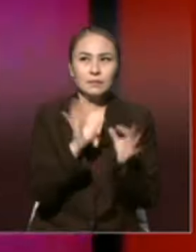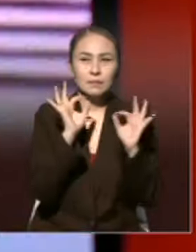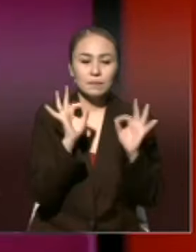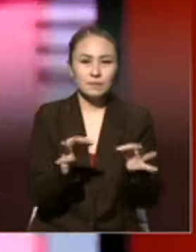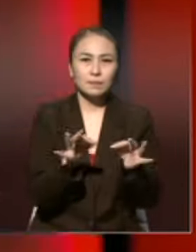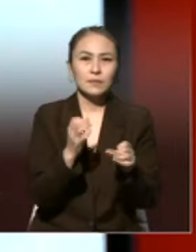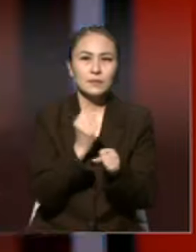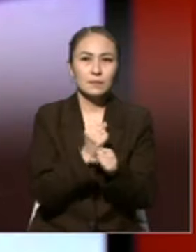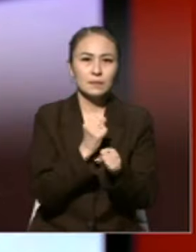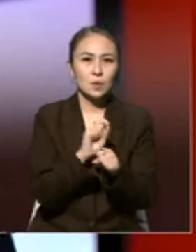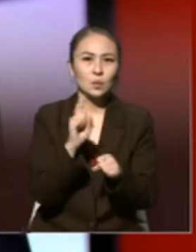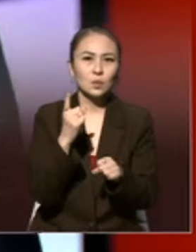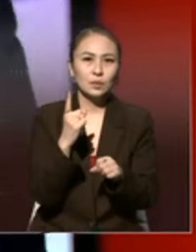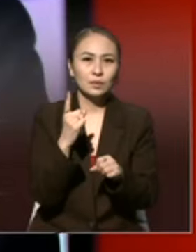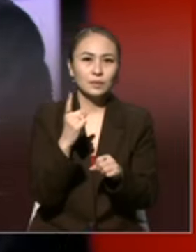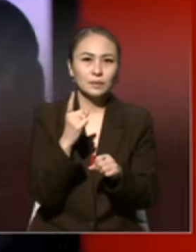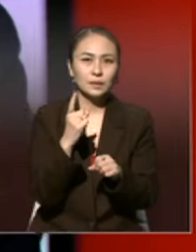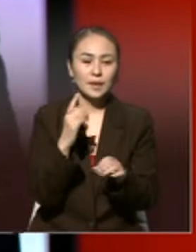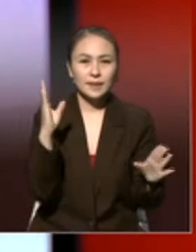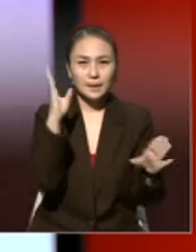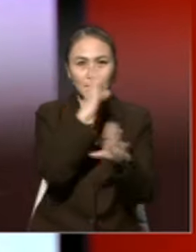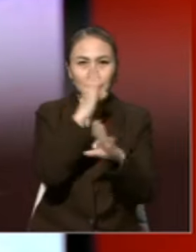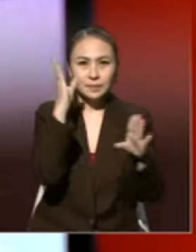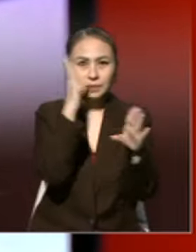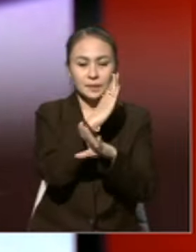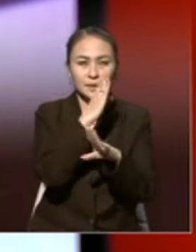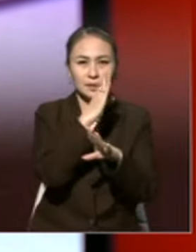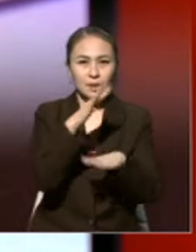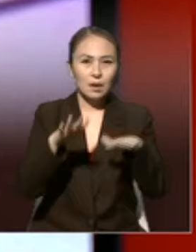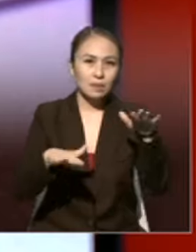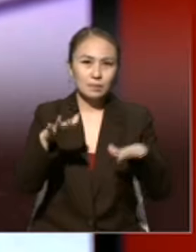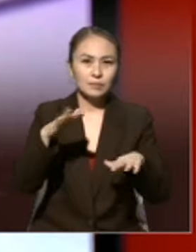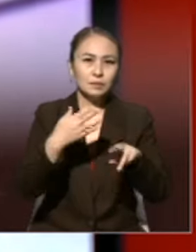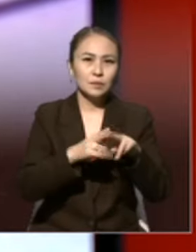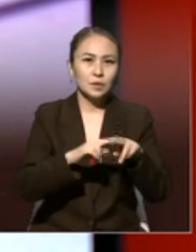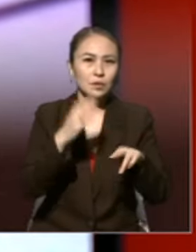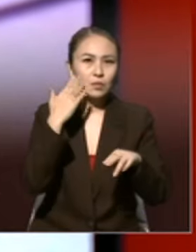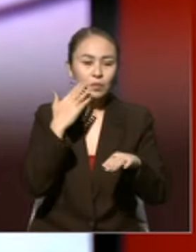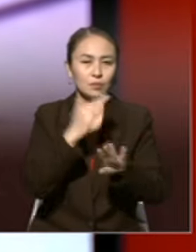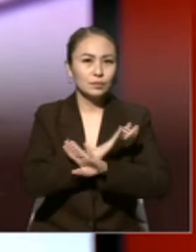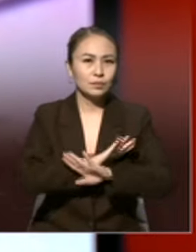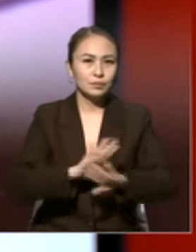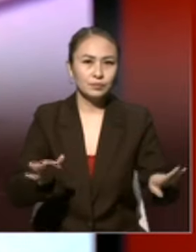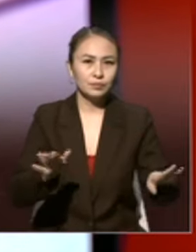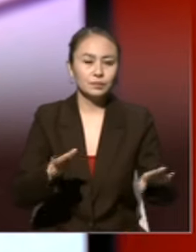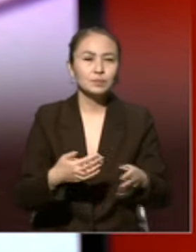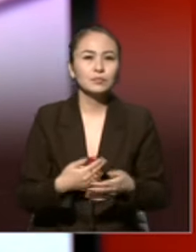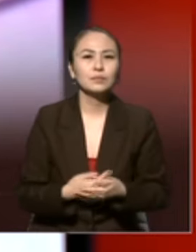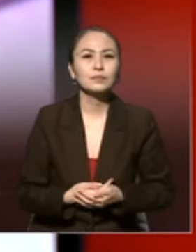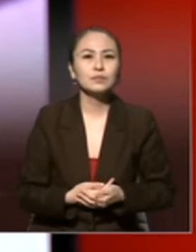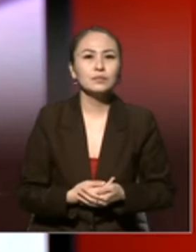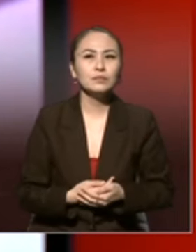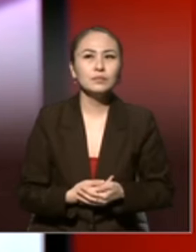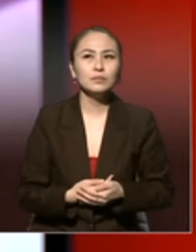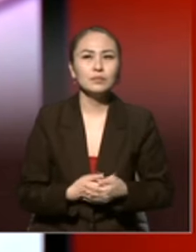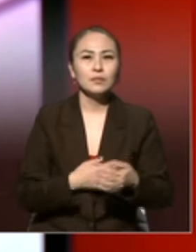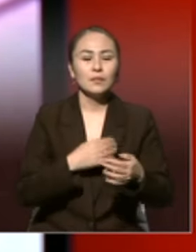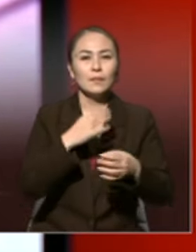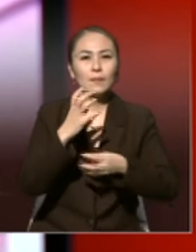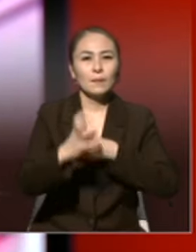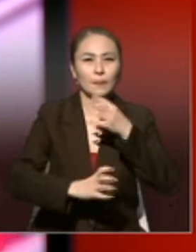дұрыс. Өйткені бұл табиғи апатты болжау, бұл оңайға соқпайды. Бұл енді әлемдік